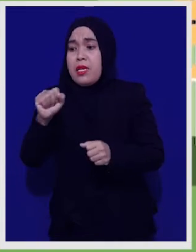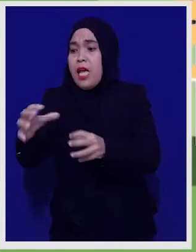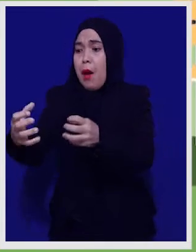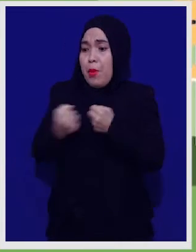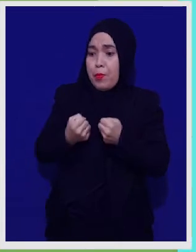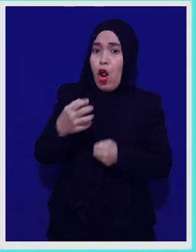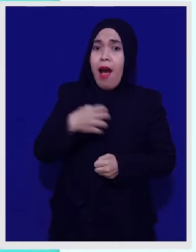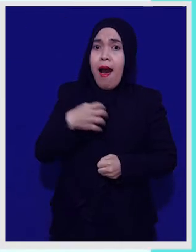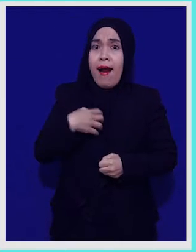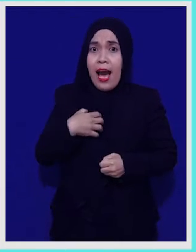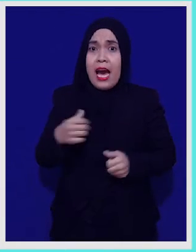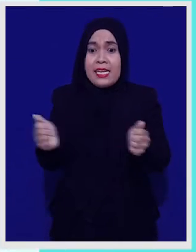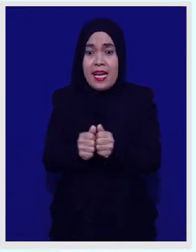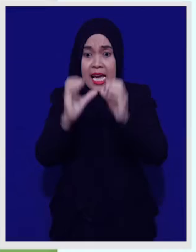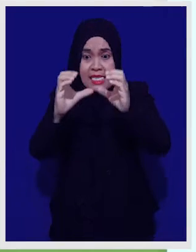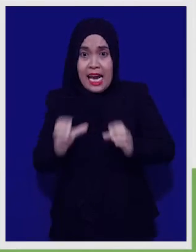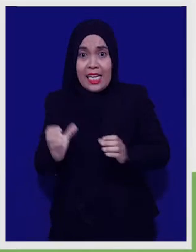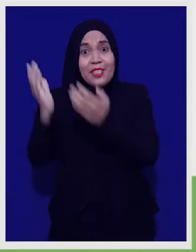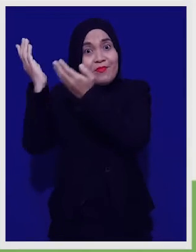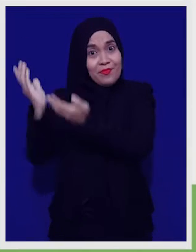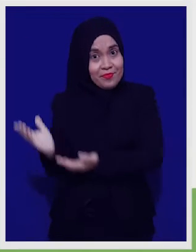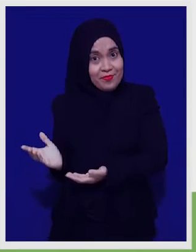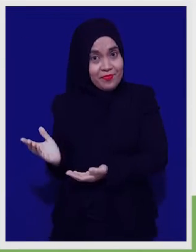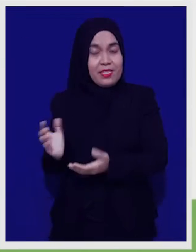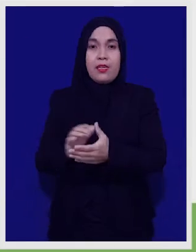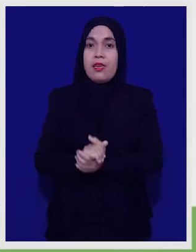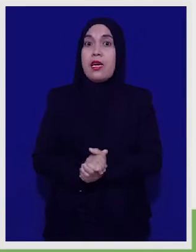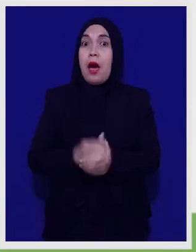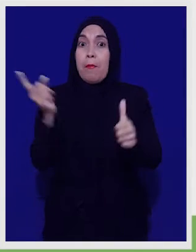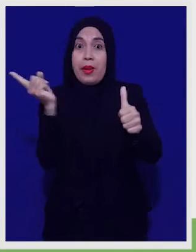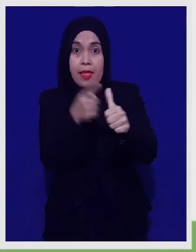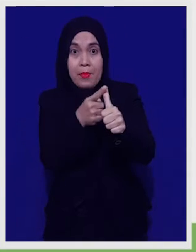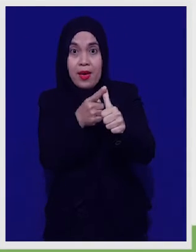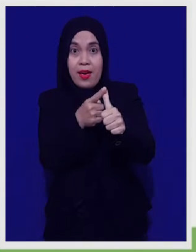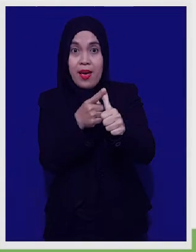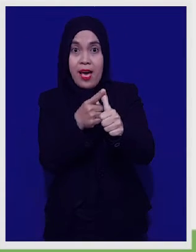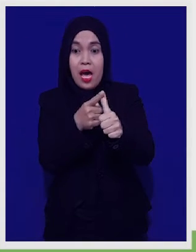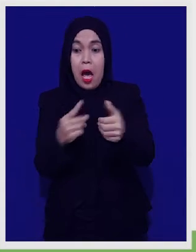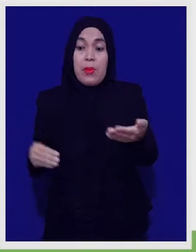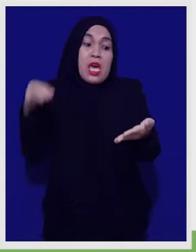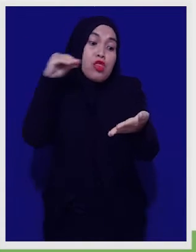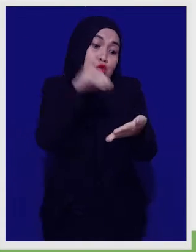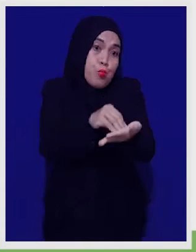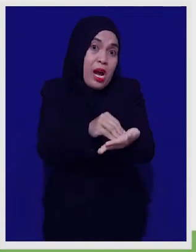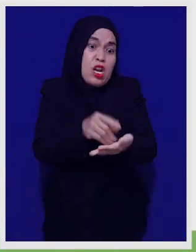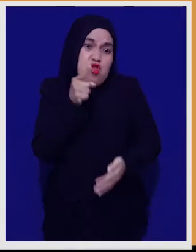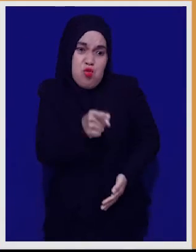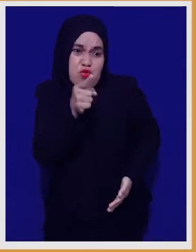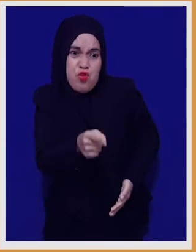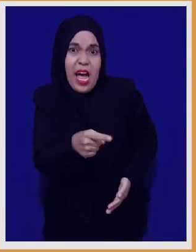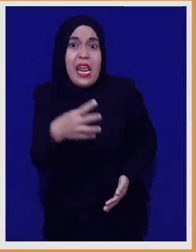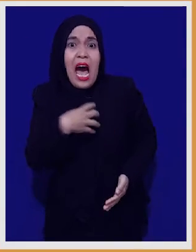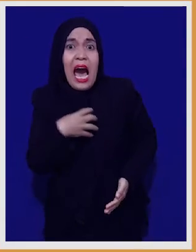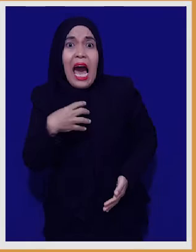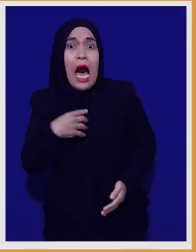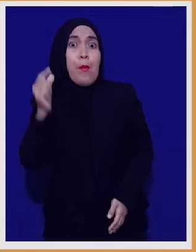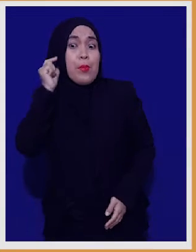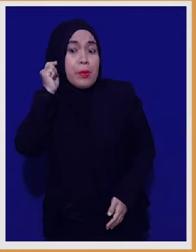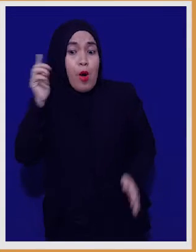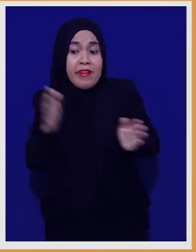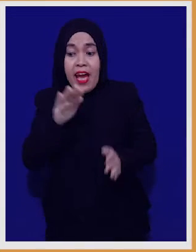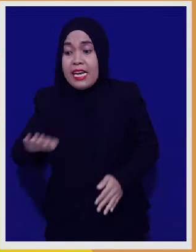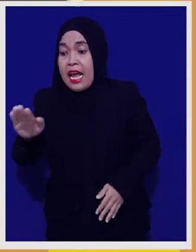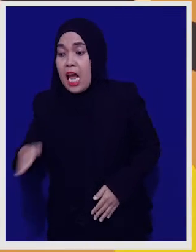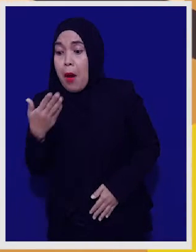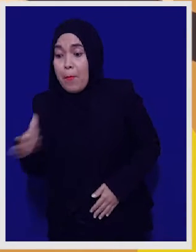dengan caro berikut. Pertama, mencantumkan tuntutan hak-hak perempuan dan anak sesudah bercerai dalam